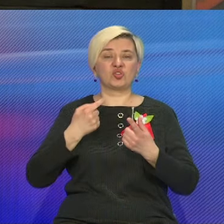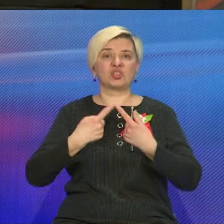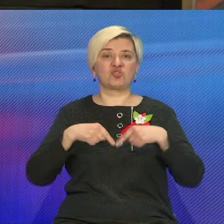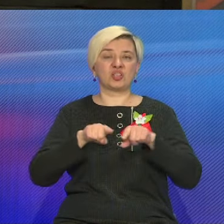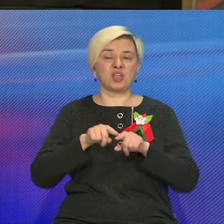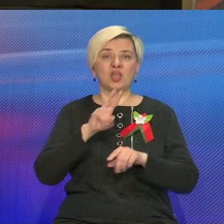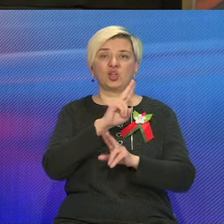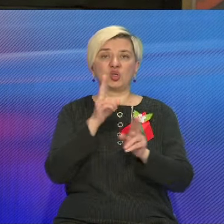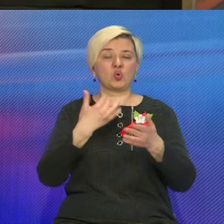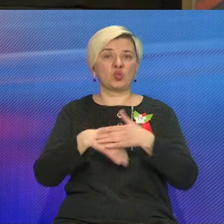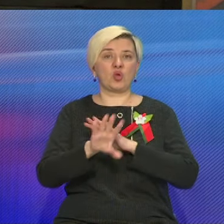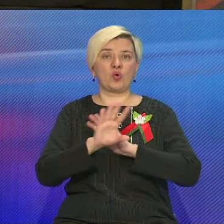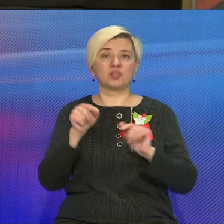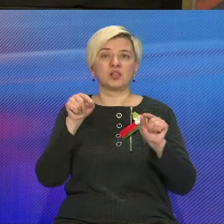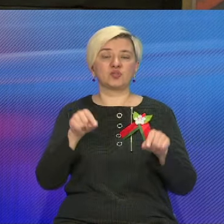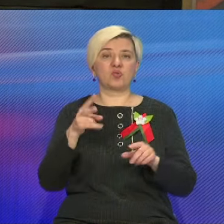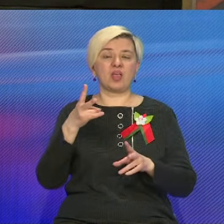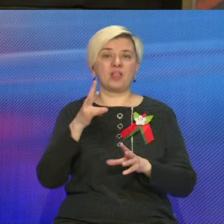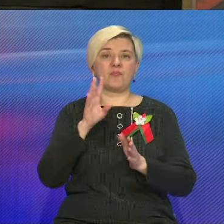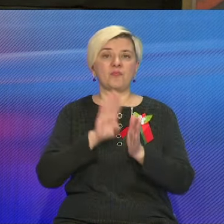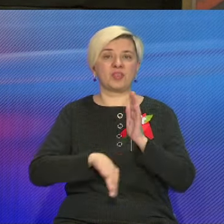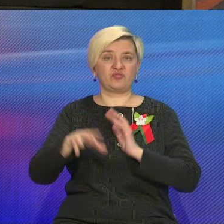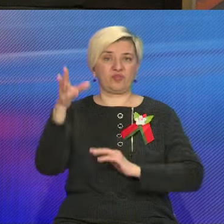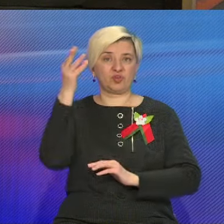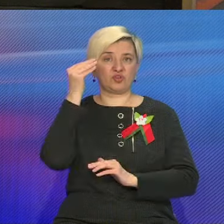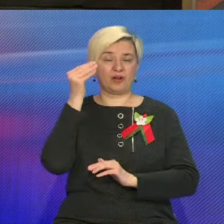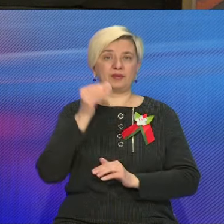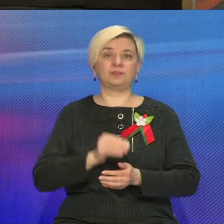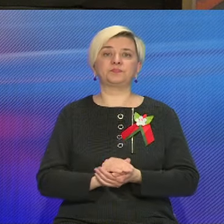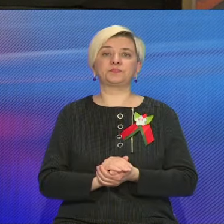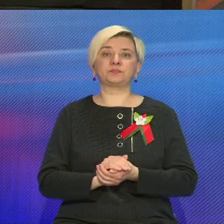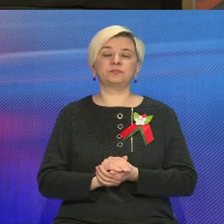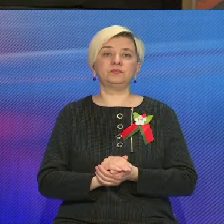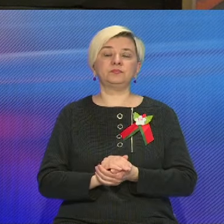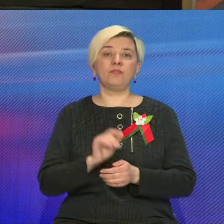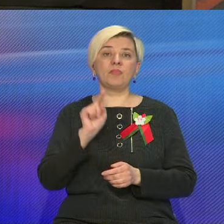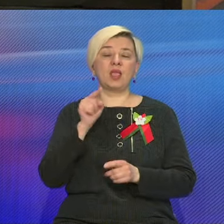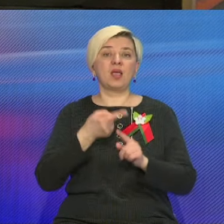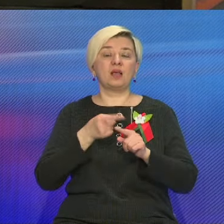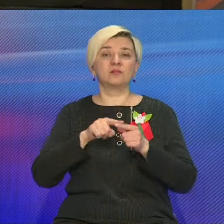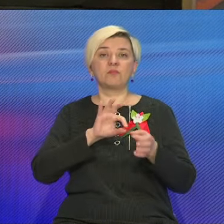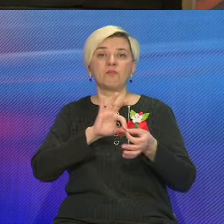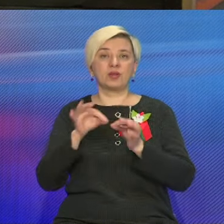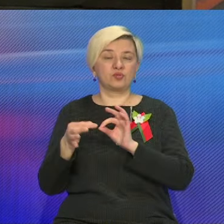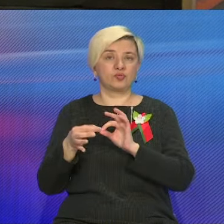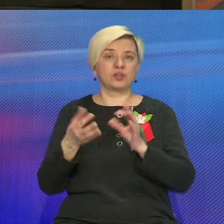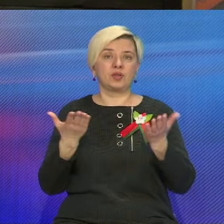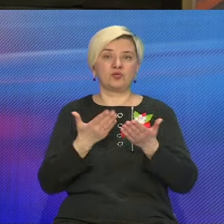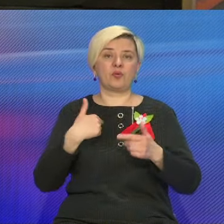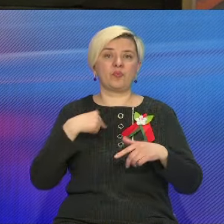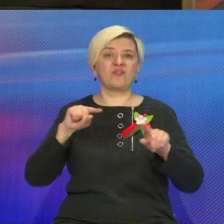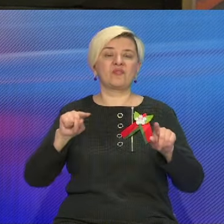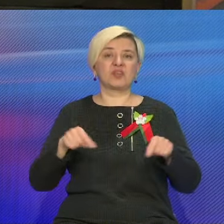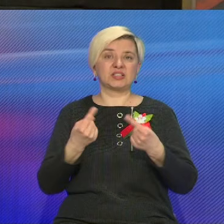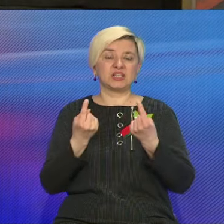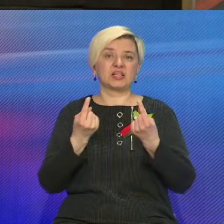не уходил отсюда не впечатленный. Наверное, вот именно вот эти вот подробности, которые мы воссоздали,